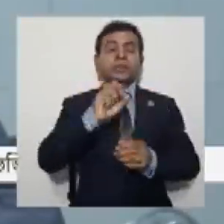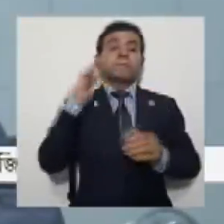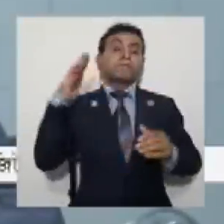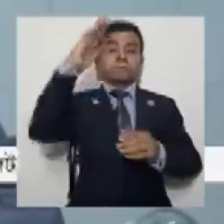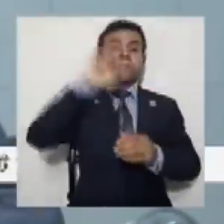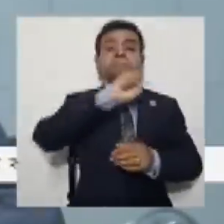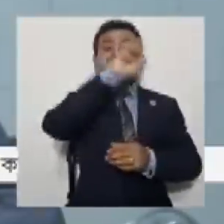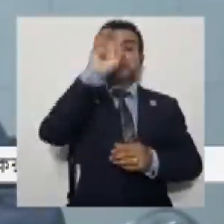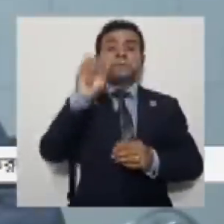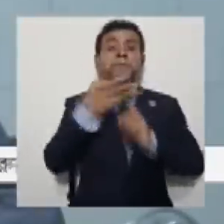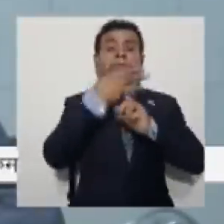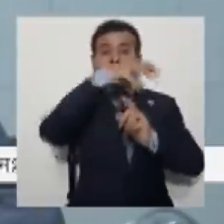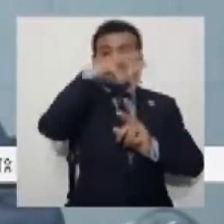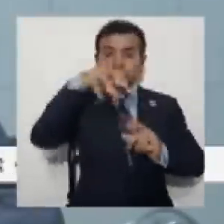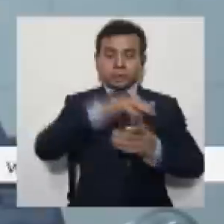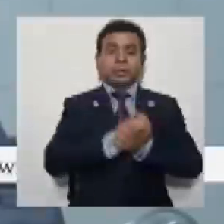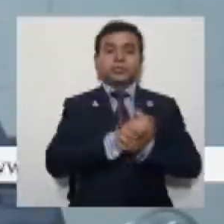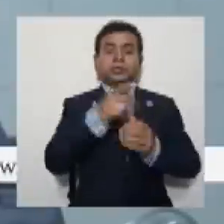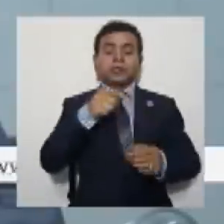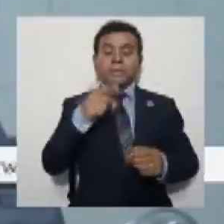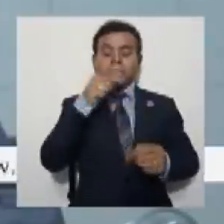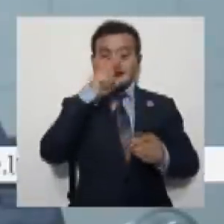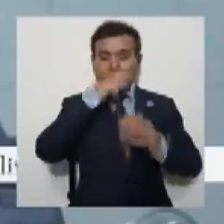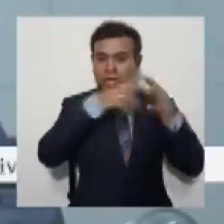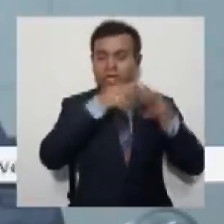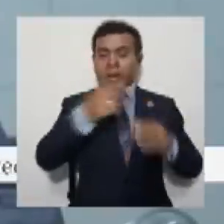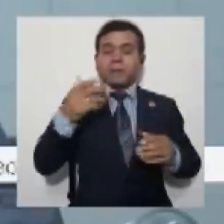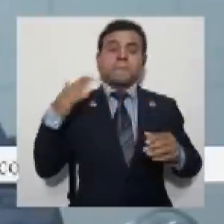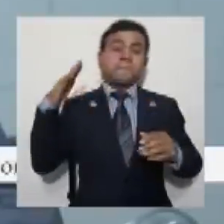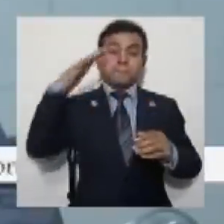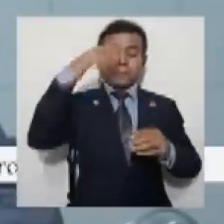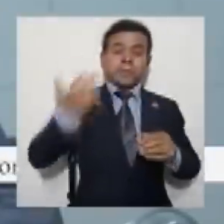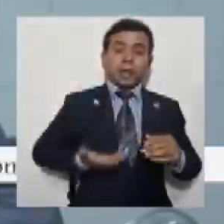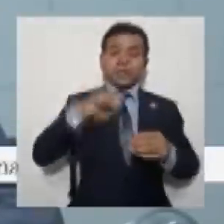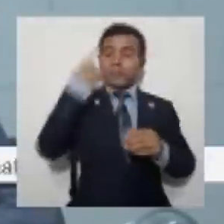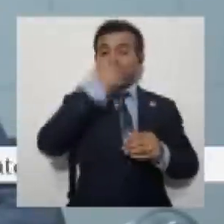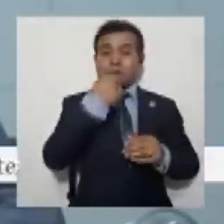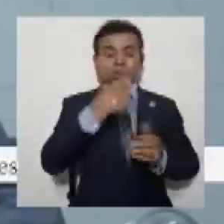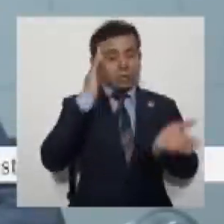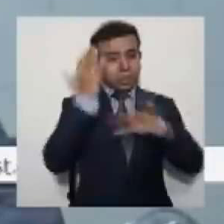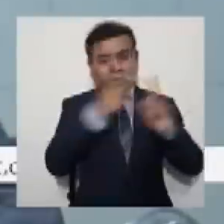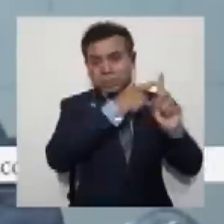অধিক। আমরা তাদের বিদেহী আত্মার মাগফিরাত কামনা করছি।